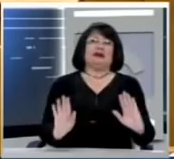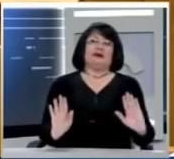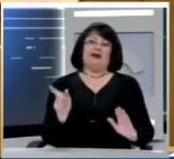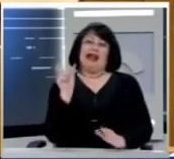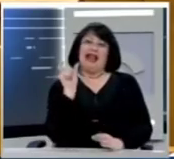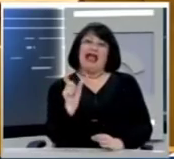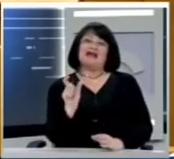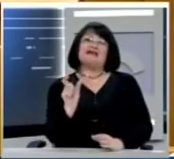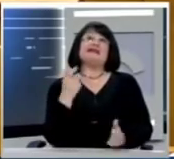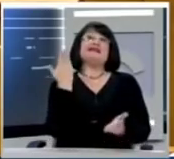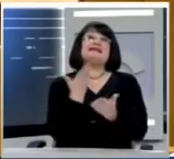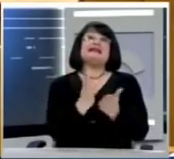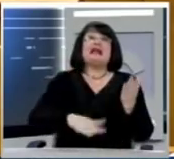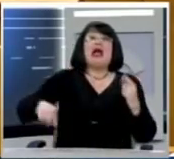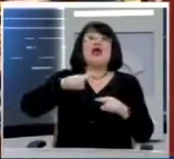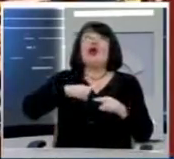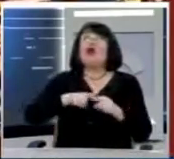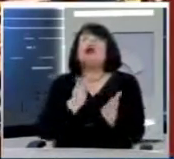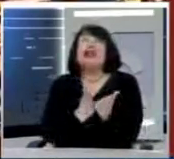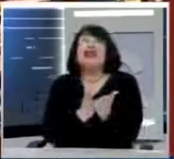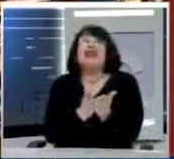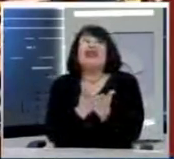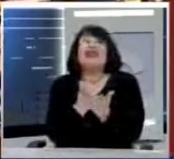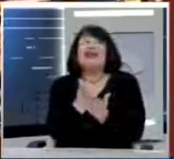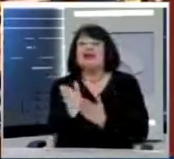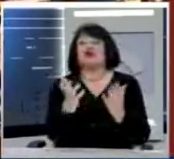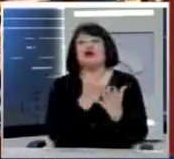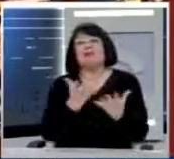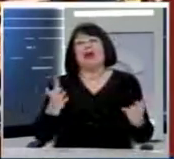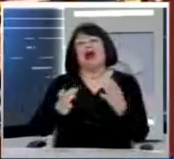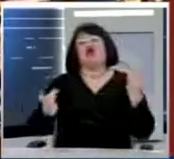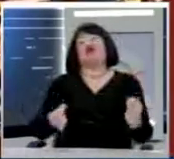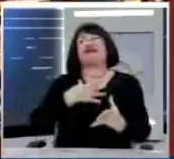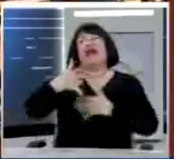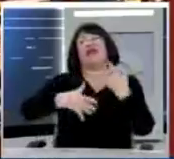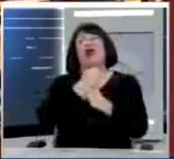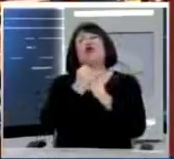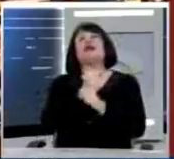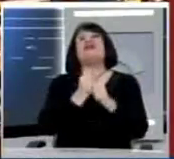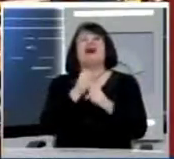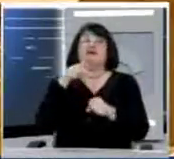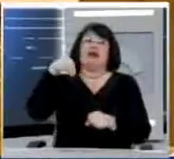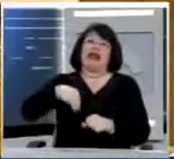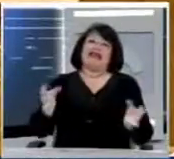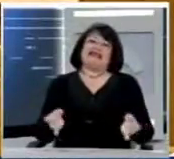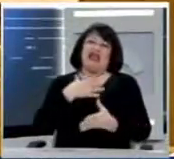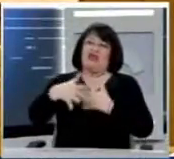Δικαιοσύνη ζητάει ο ελληνικός λαός. Γι' αυτό το μεγάλο, το τεράστιο σκάνδαλο της Νοβάρτης. Δικαιοσύνη.